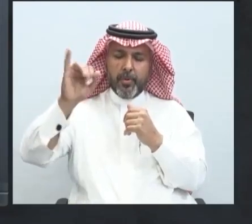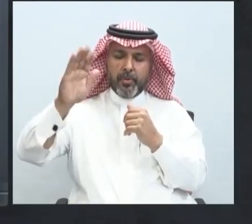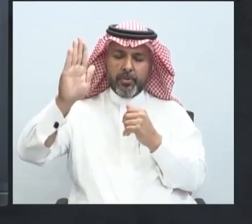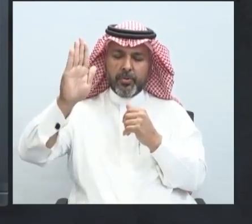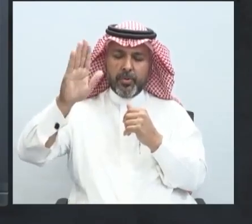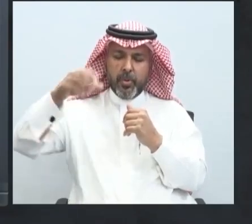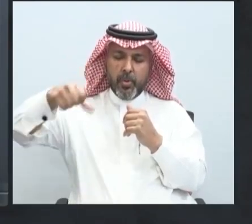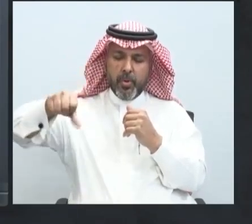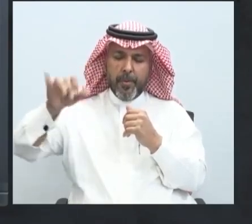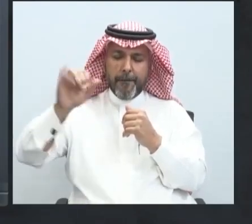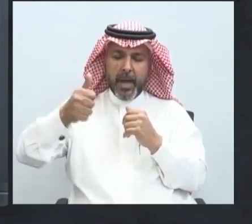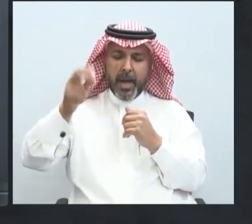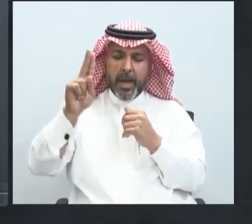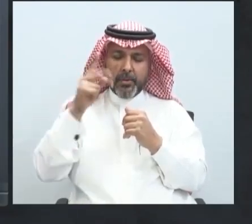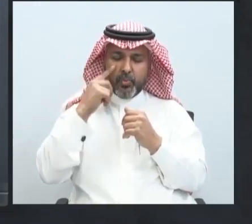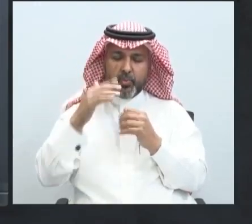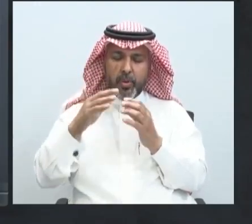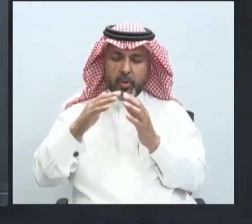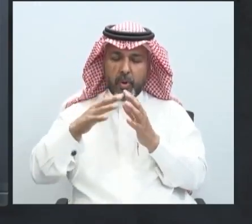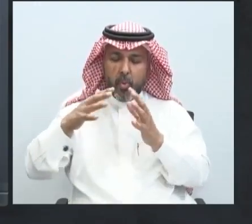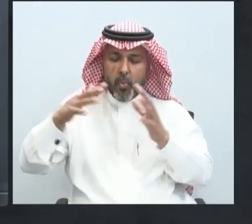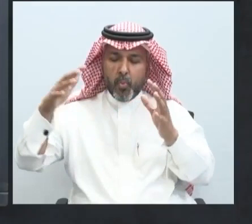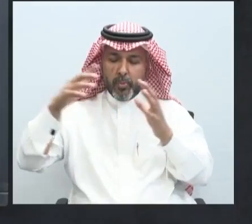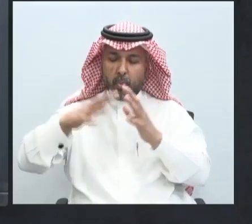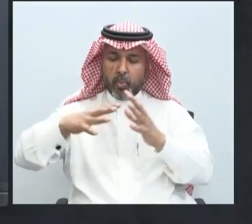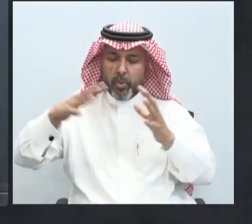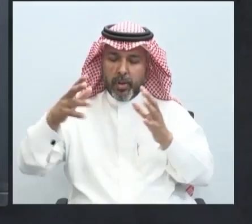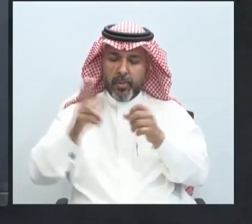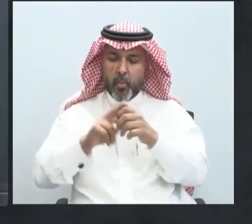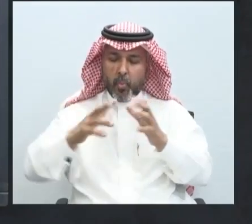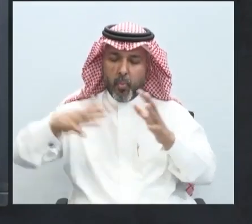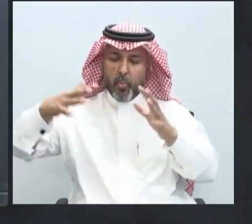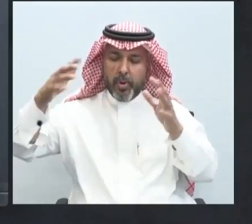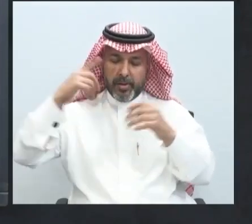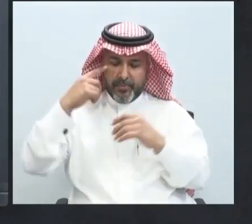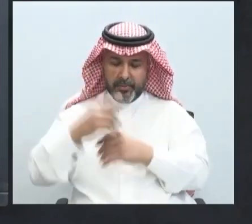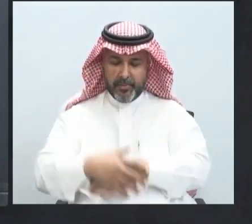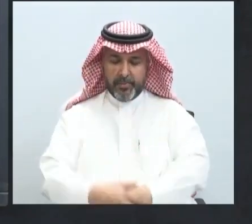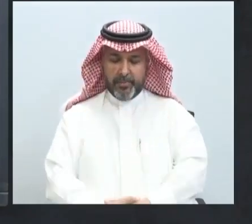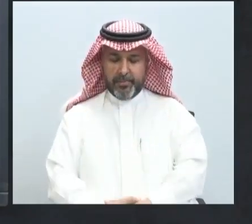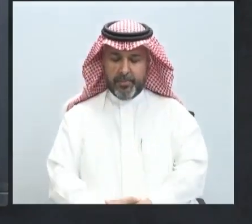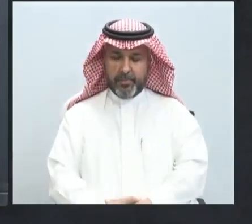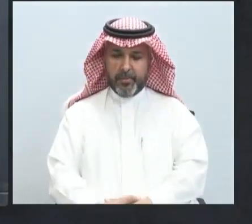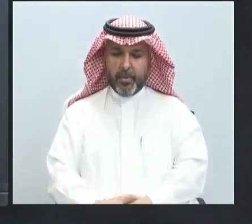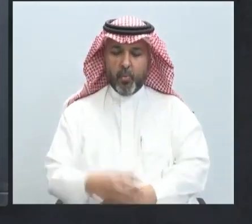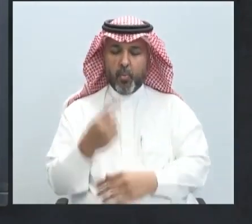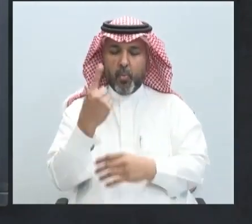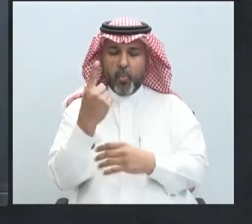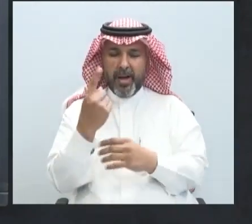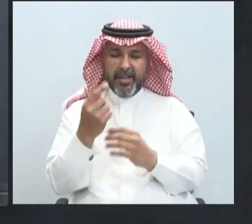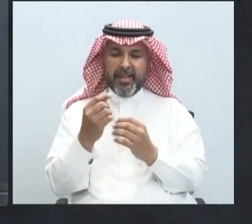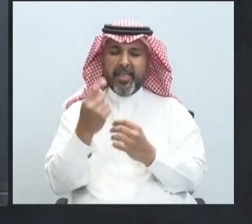المتضاعفه كانت تظهر على شكل حرف اكس فذكرنا انه واحد من هذا الاكس نسميه كروموسوم مفرد او نسميه